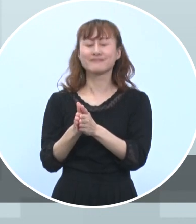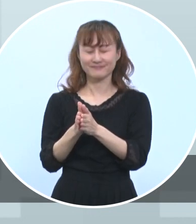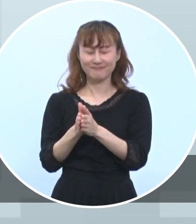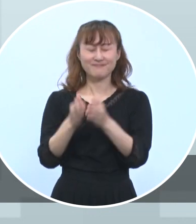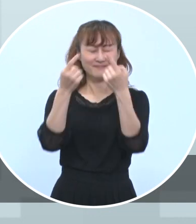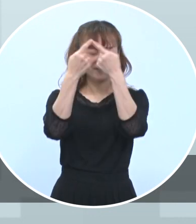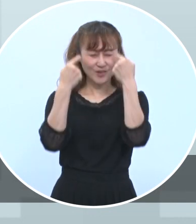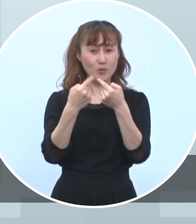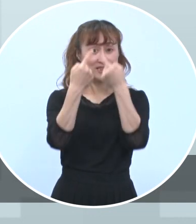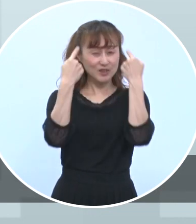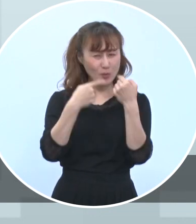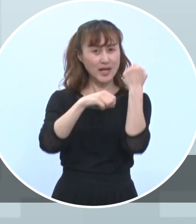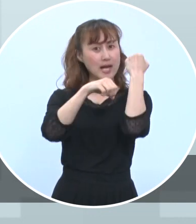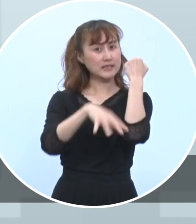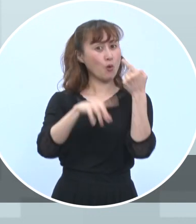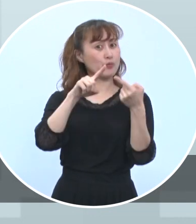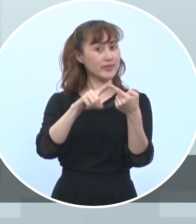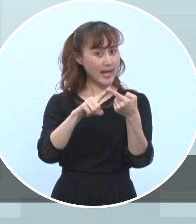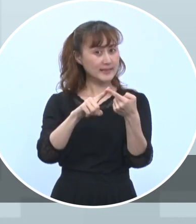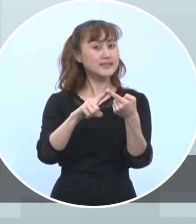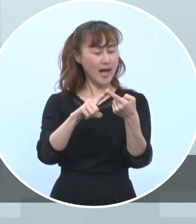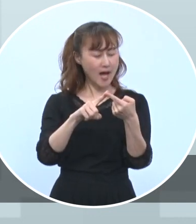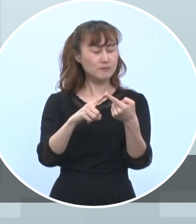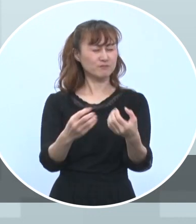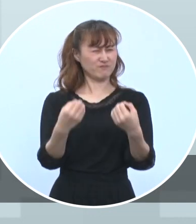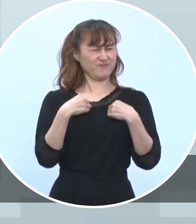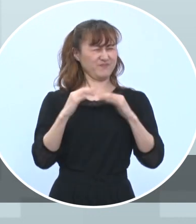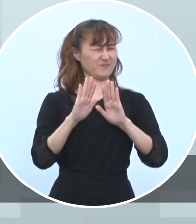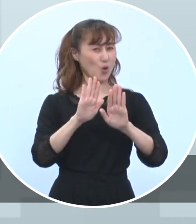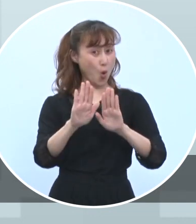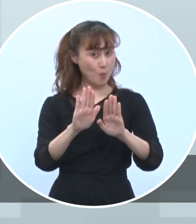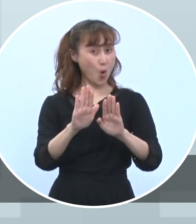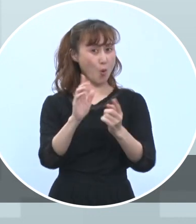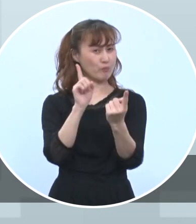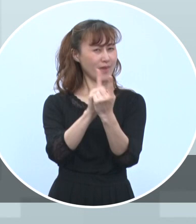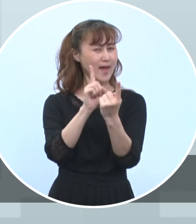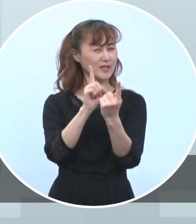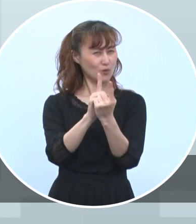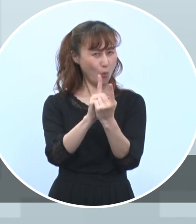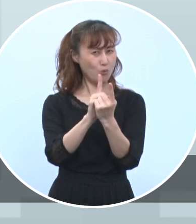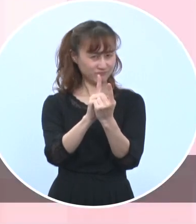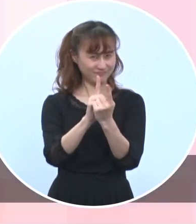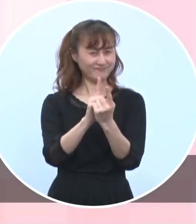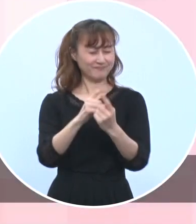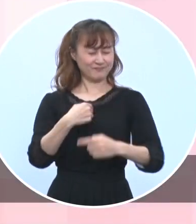こうした基本的な感染対策を心がけることが大切です。